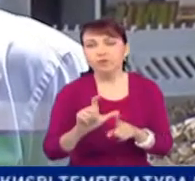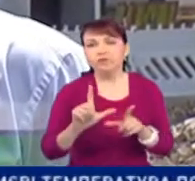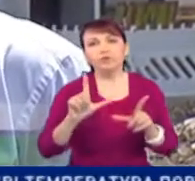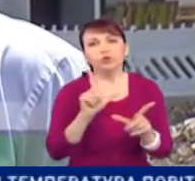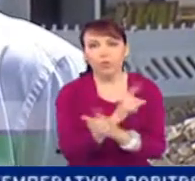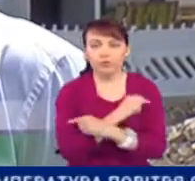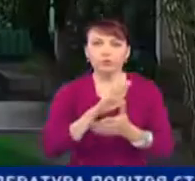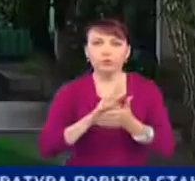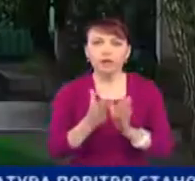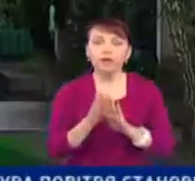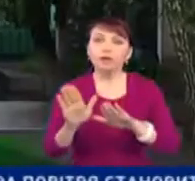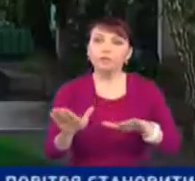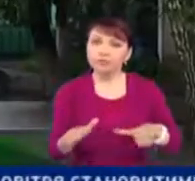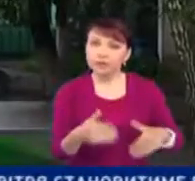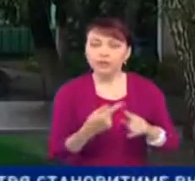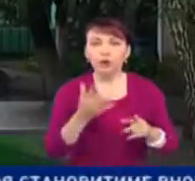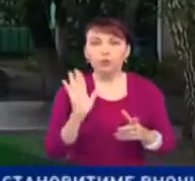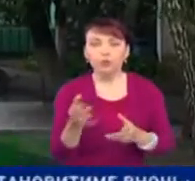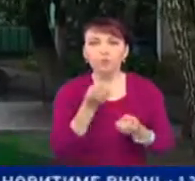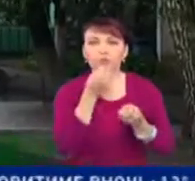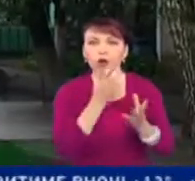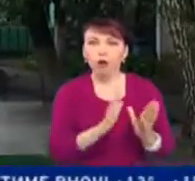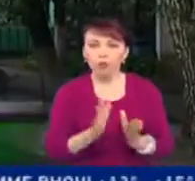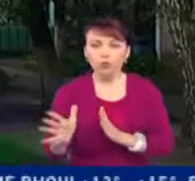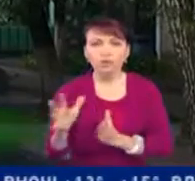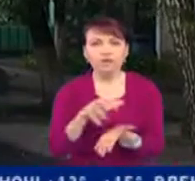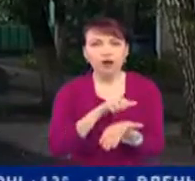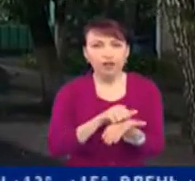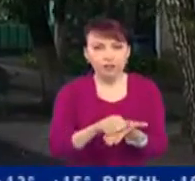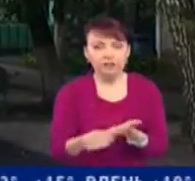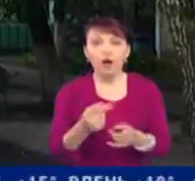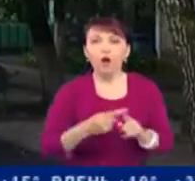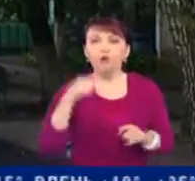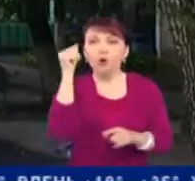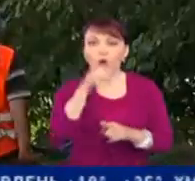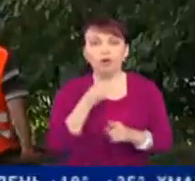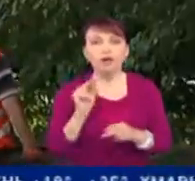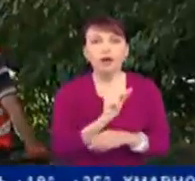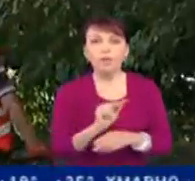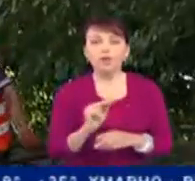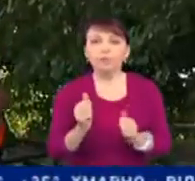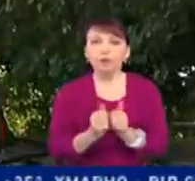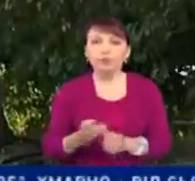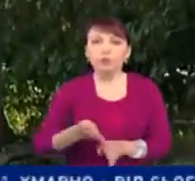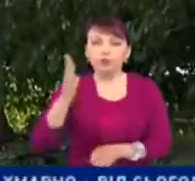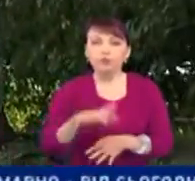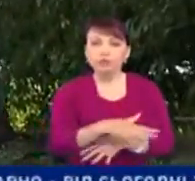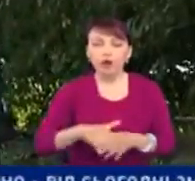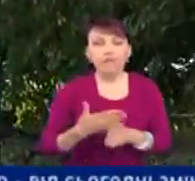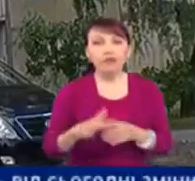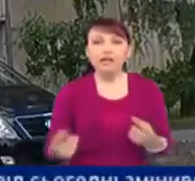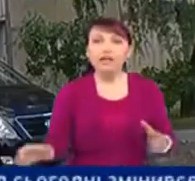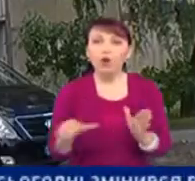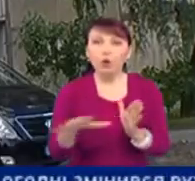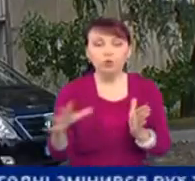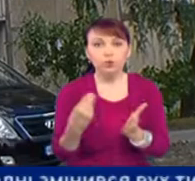стані. Після цього йде благоустрій, закатка асфальтом. Цього року на ремонт прибудинкових територій виділили рекордну суму грошей